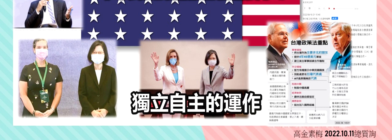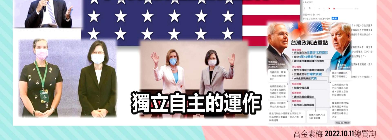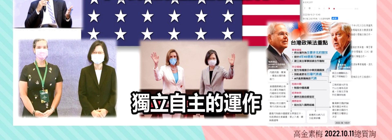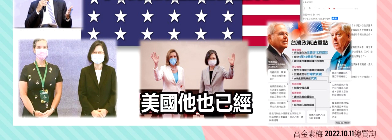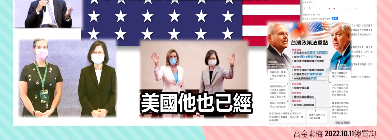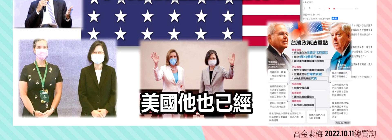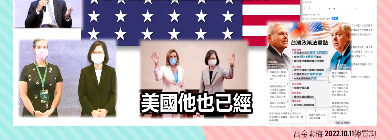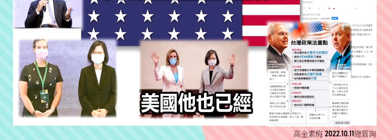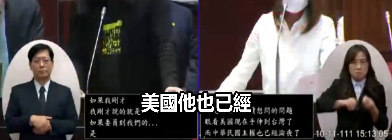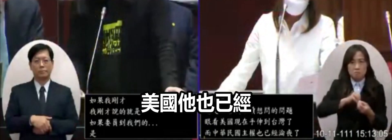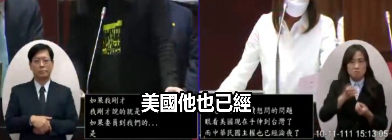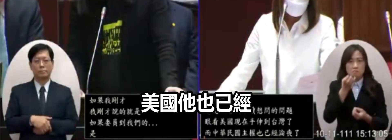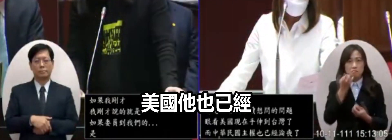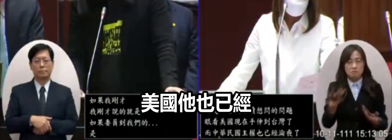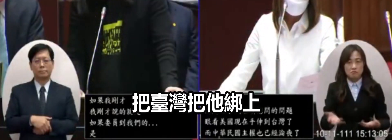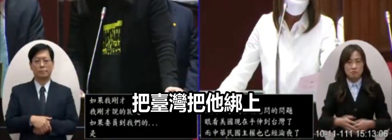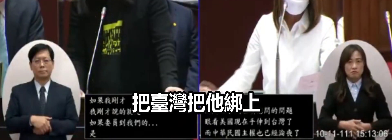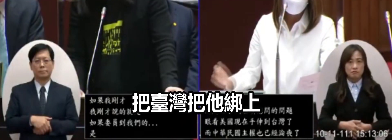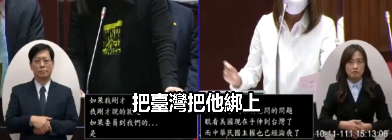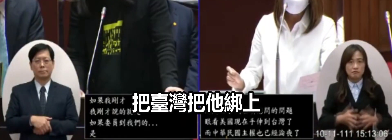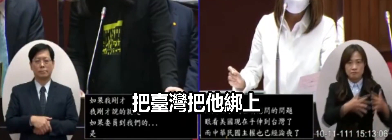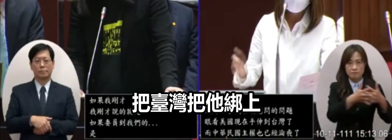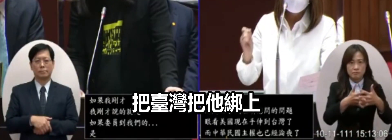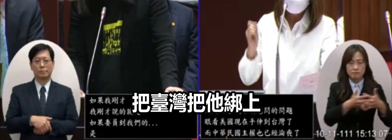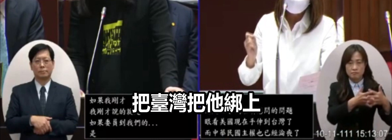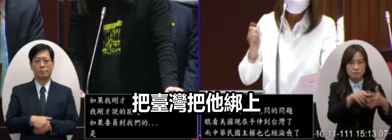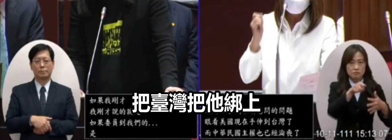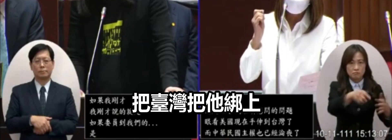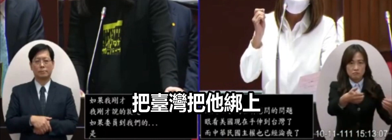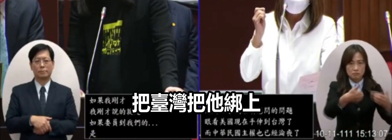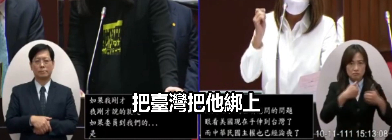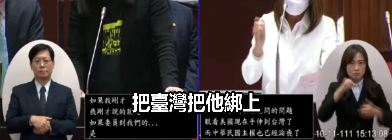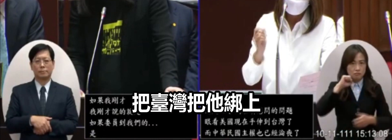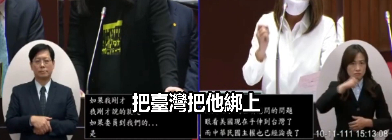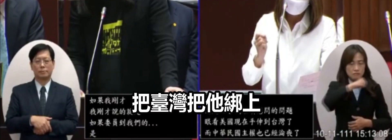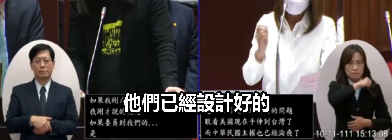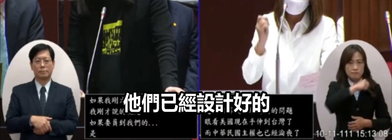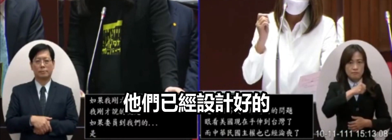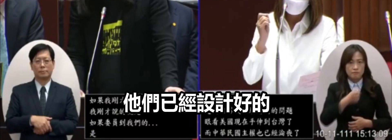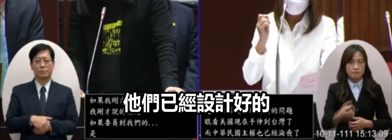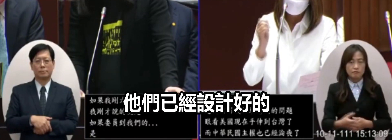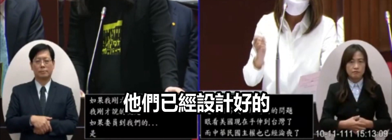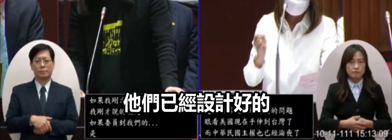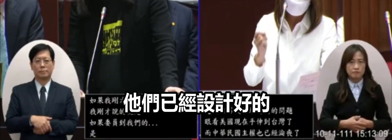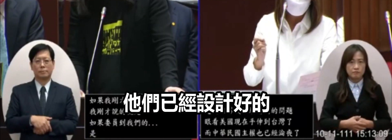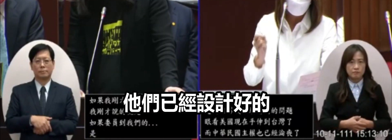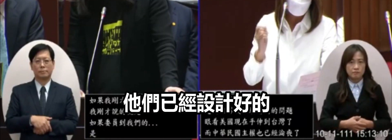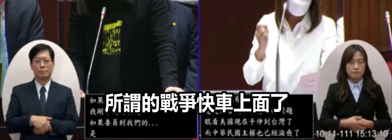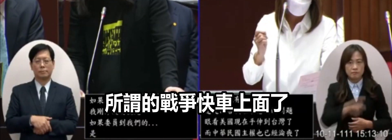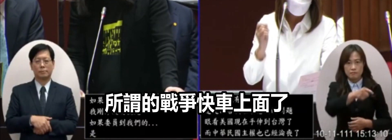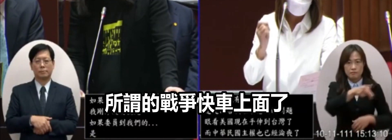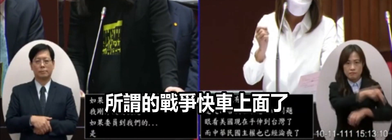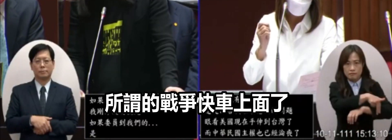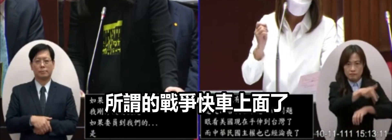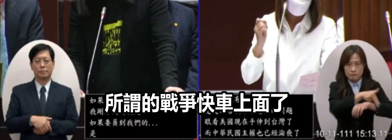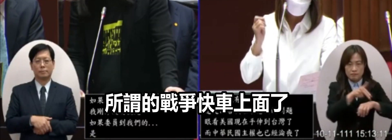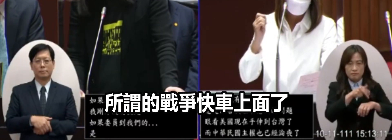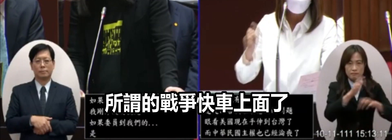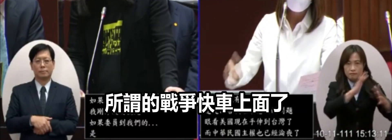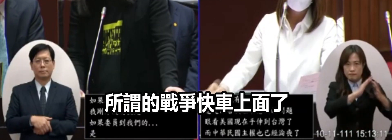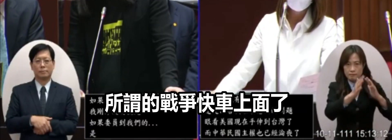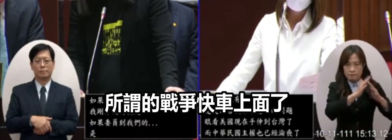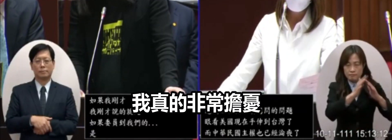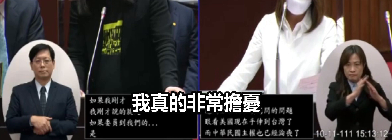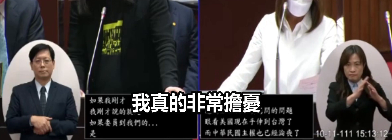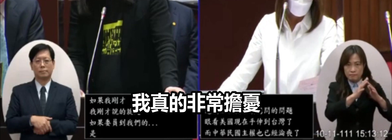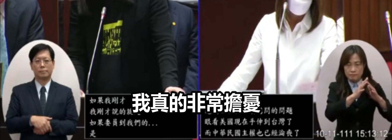作。美国他也已经把台湾把它绑上他们已经设计好的所谓的战争快